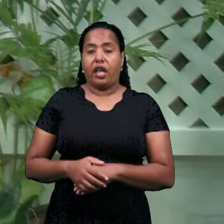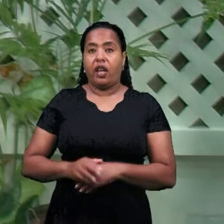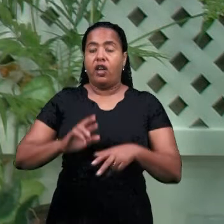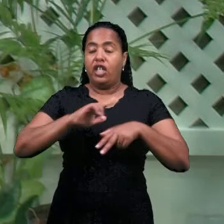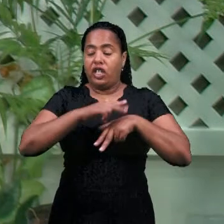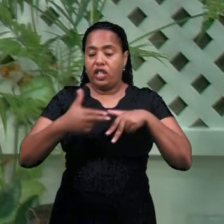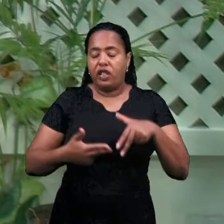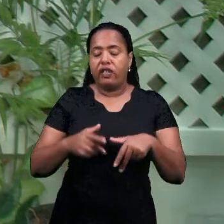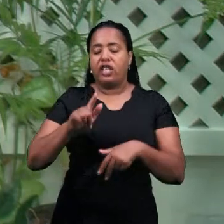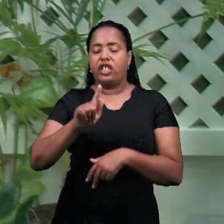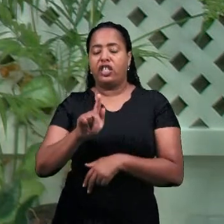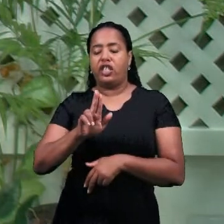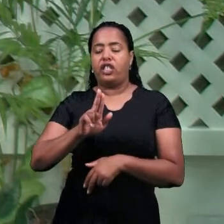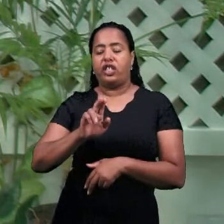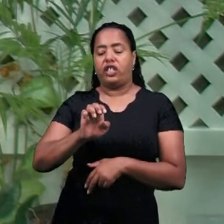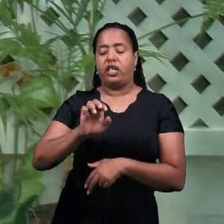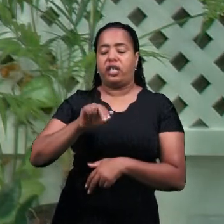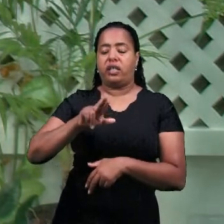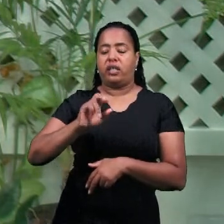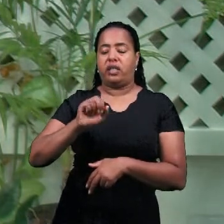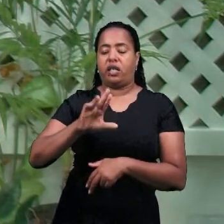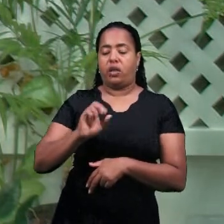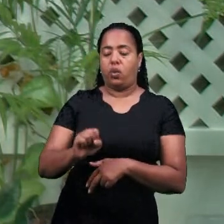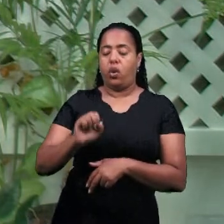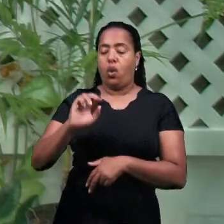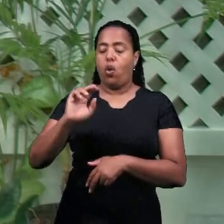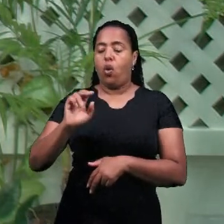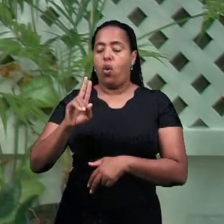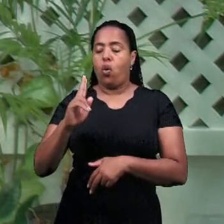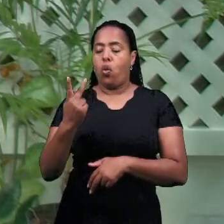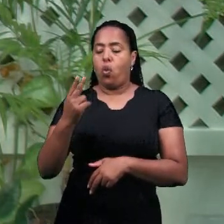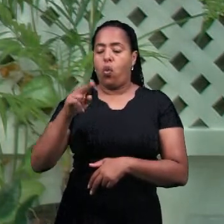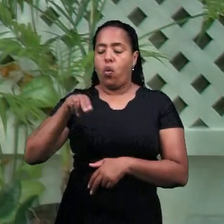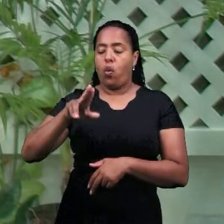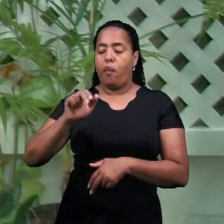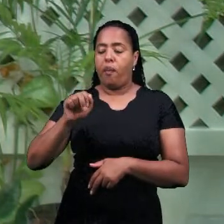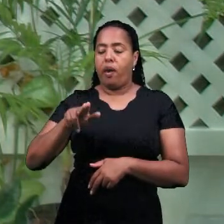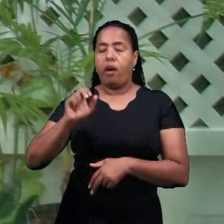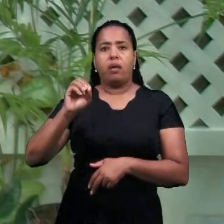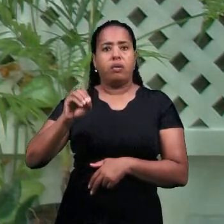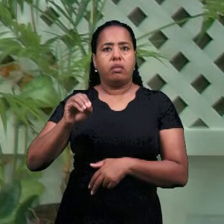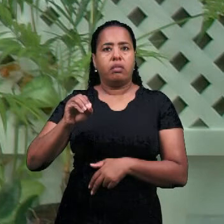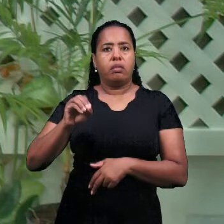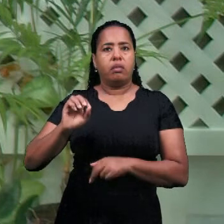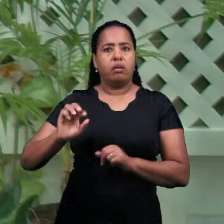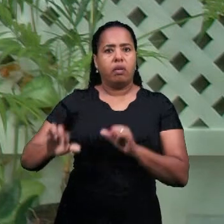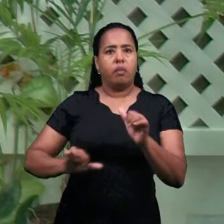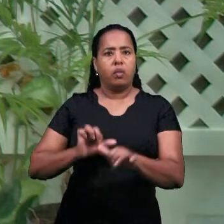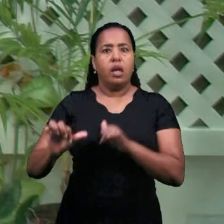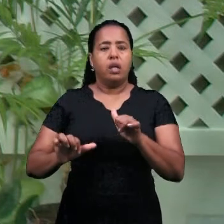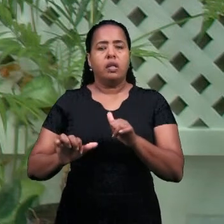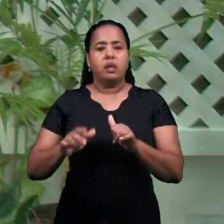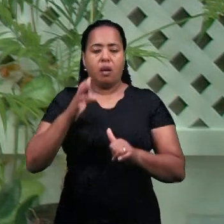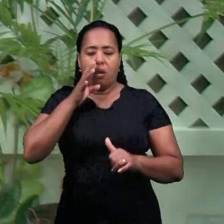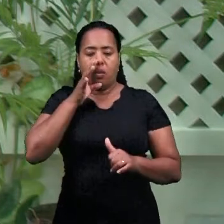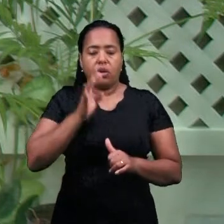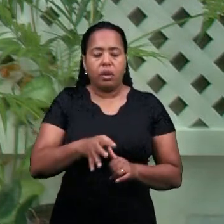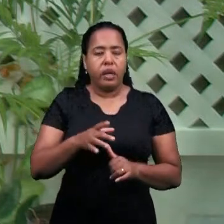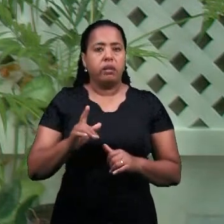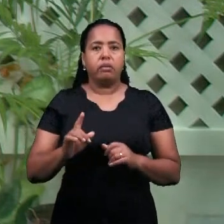German, c'est genre humain. Donc, il n'a pas eu de changement, il a eu